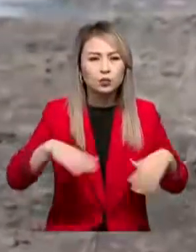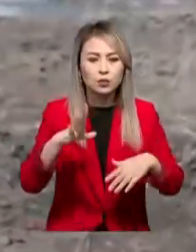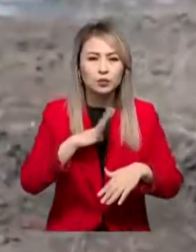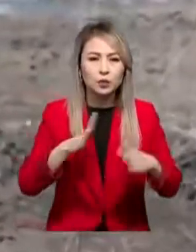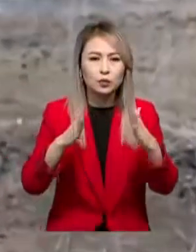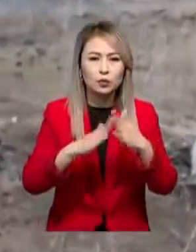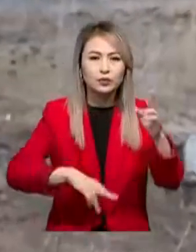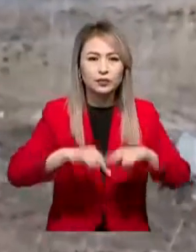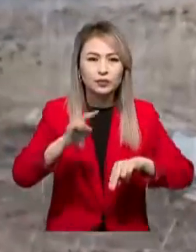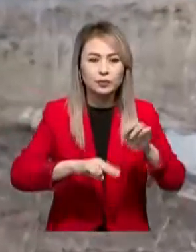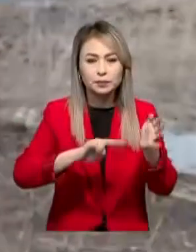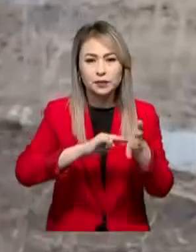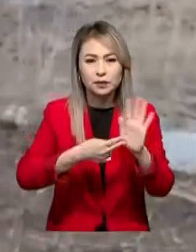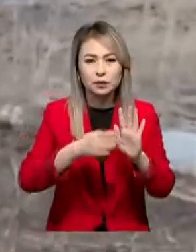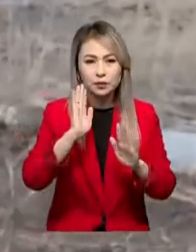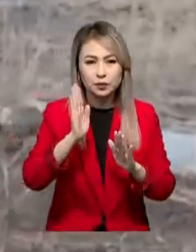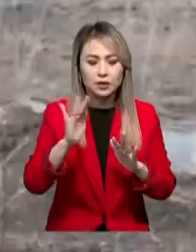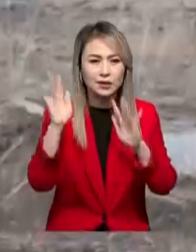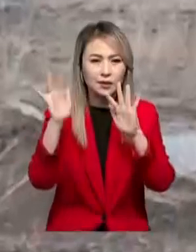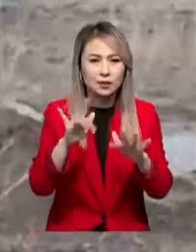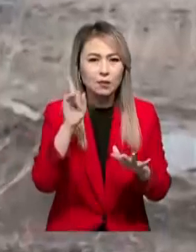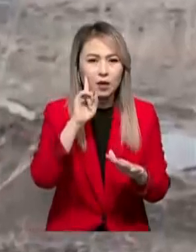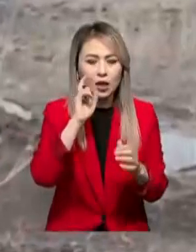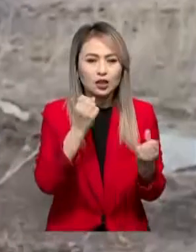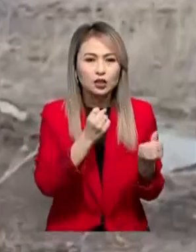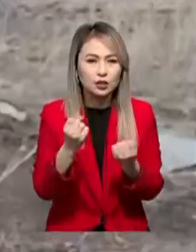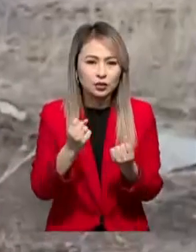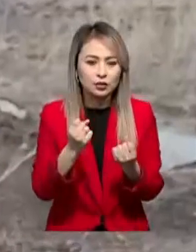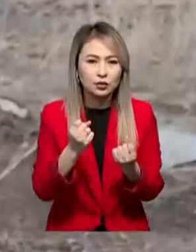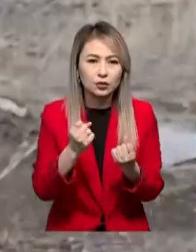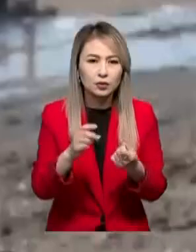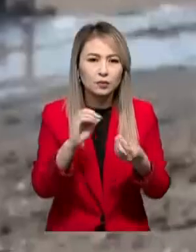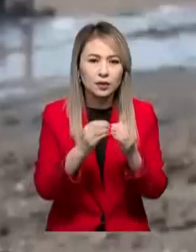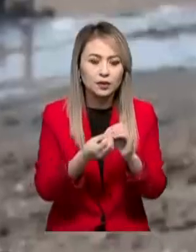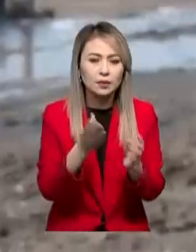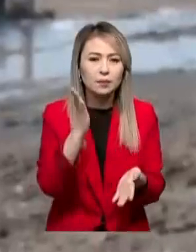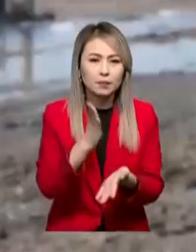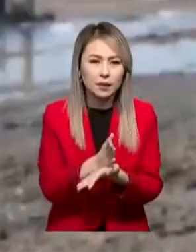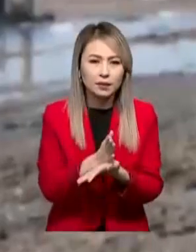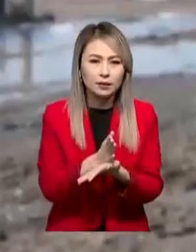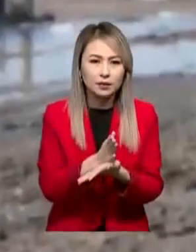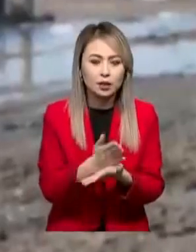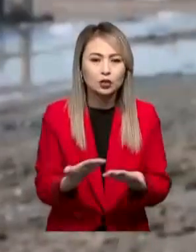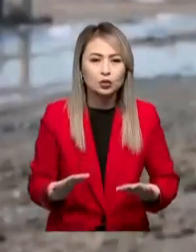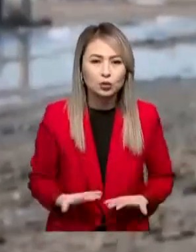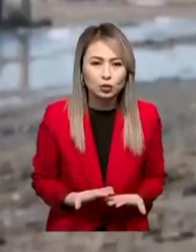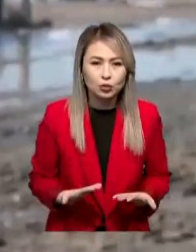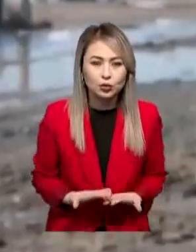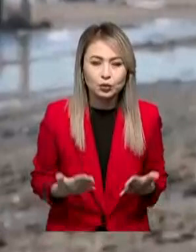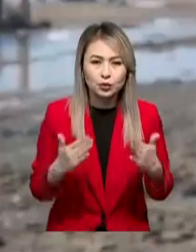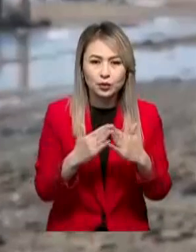Сол үйлер осы қарды ұстап қалды дейді. Ода мәселе бар. Яғни тұрғын үй